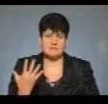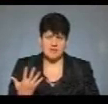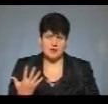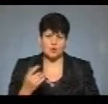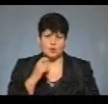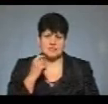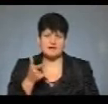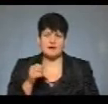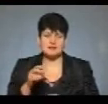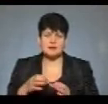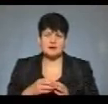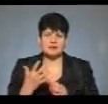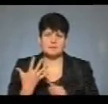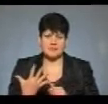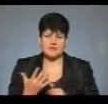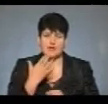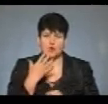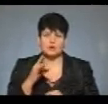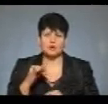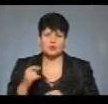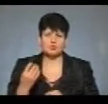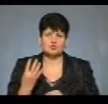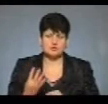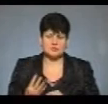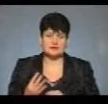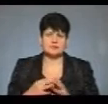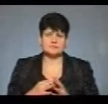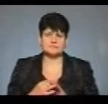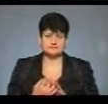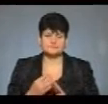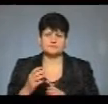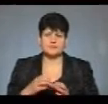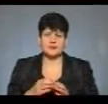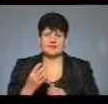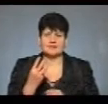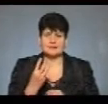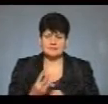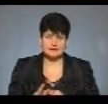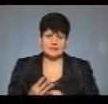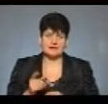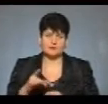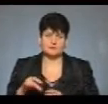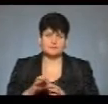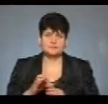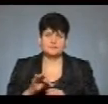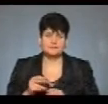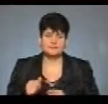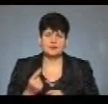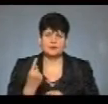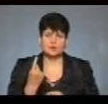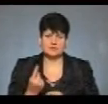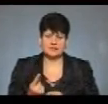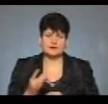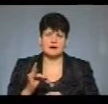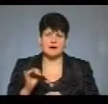«Українська Галицька партія» – також 5, «Народний рух України» – 4, «Аграрна партія» – 3, «Свобода» – 3, «Європейська солідарність» – 1.